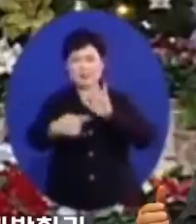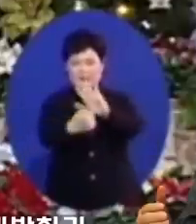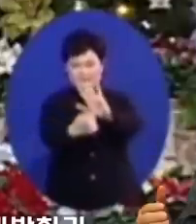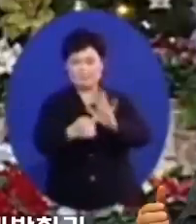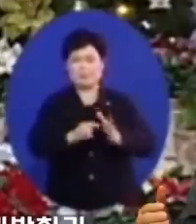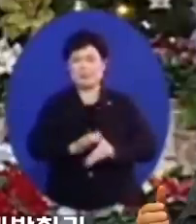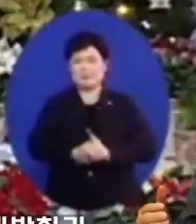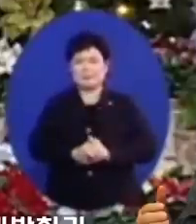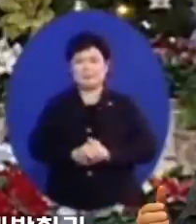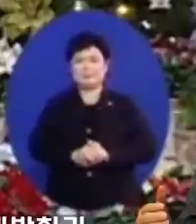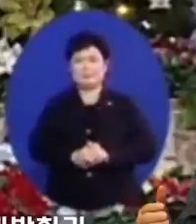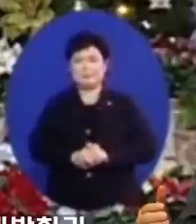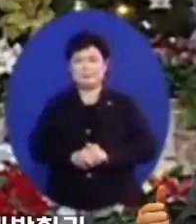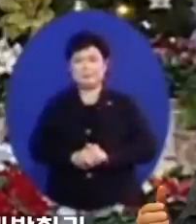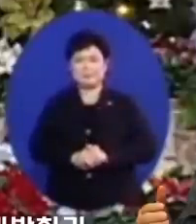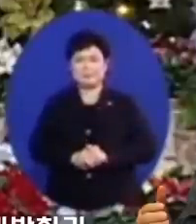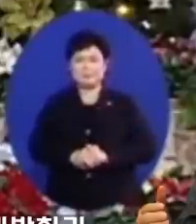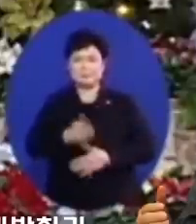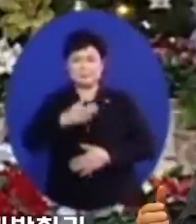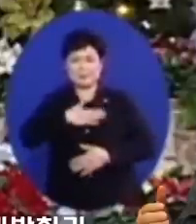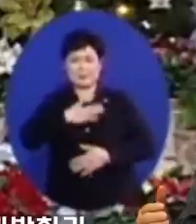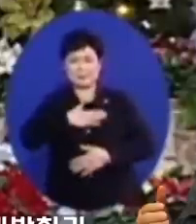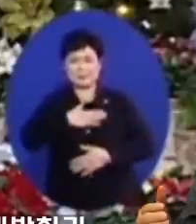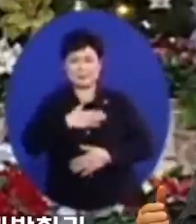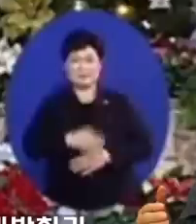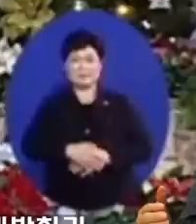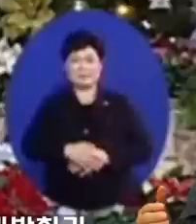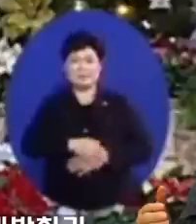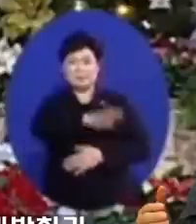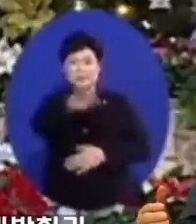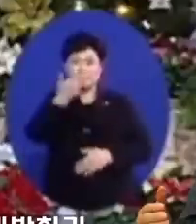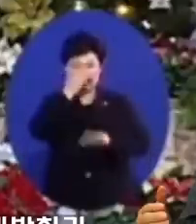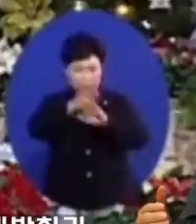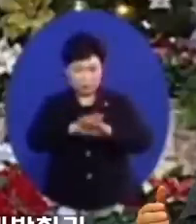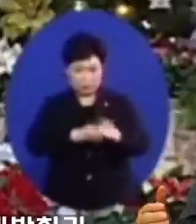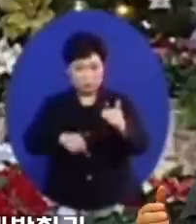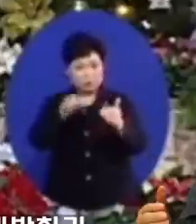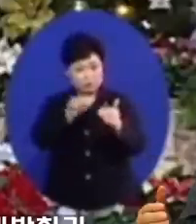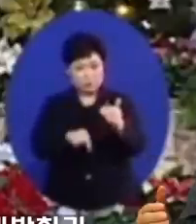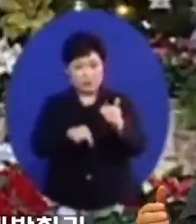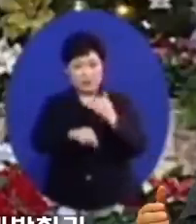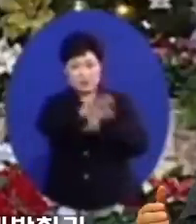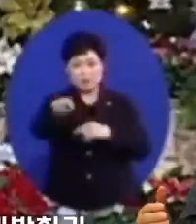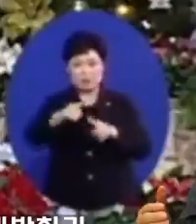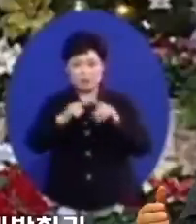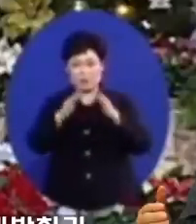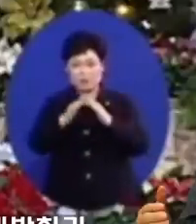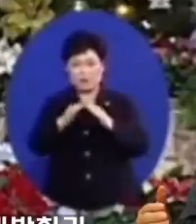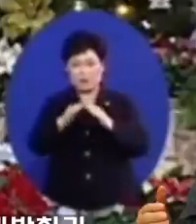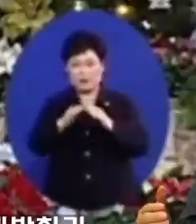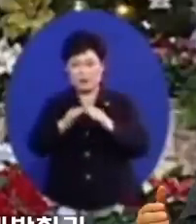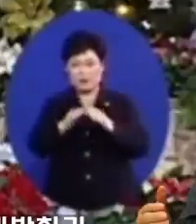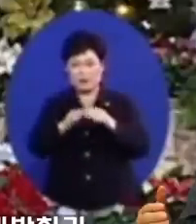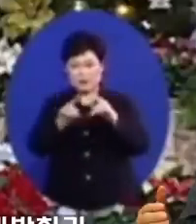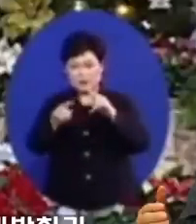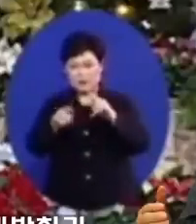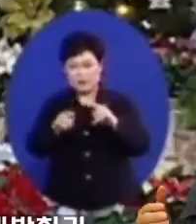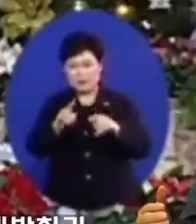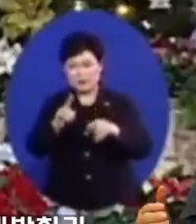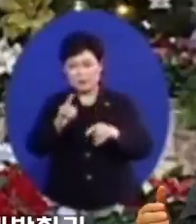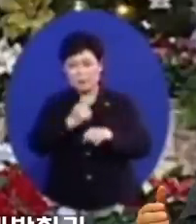것입니다. 나는 우리 성도들 중에 우리 교회에서 나가서 우리 한국을